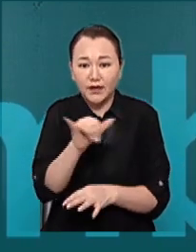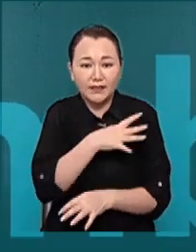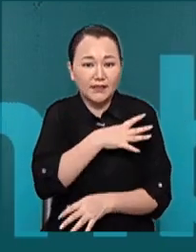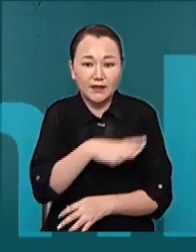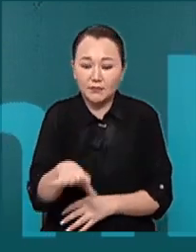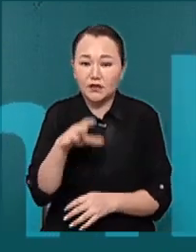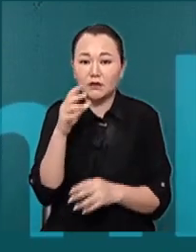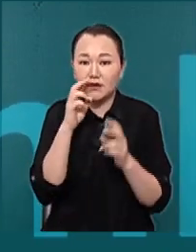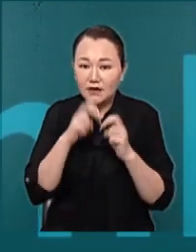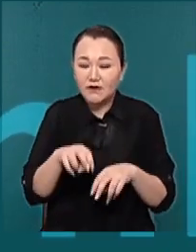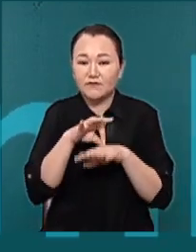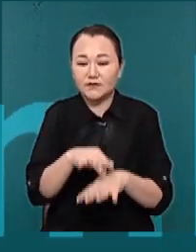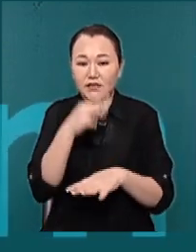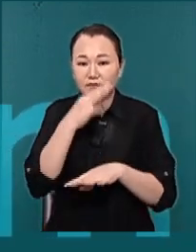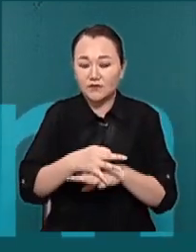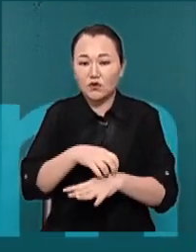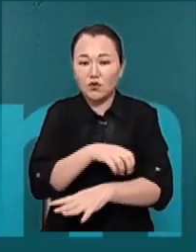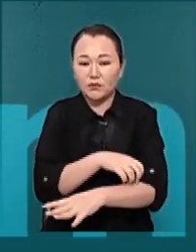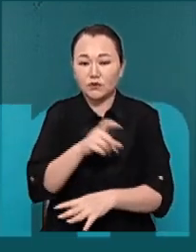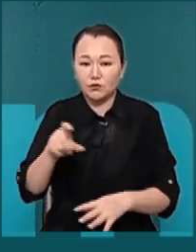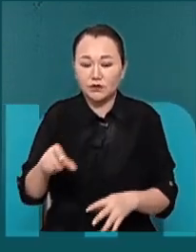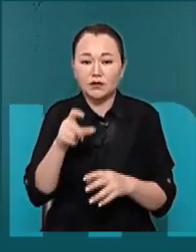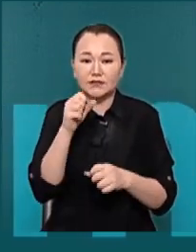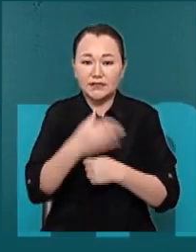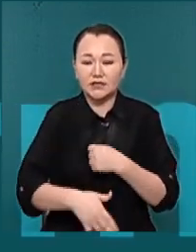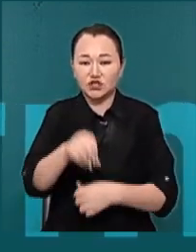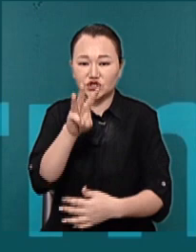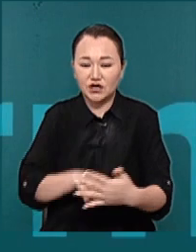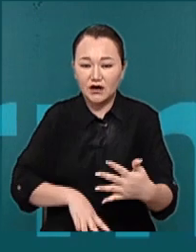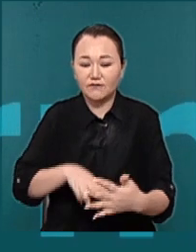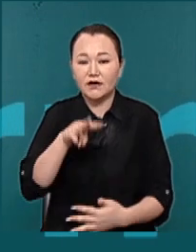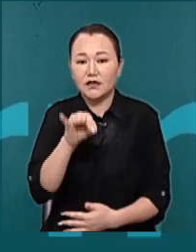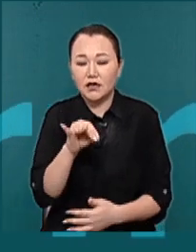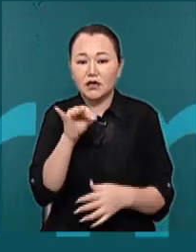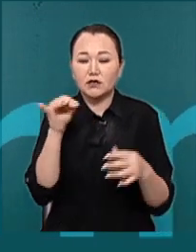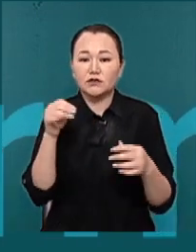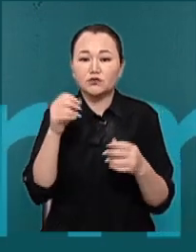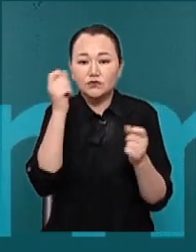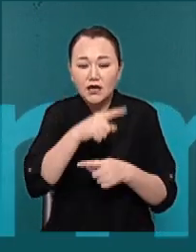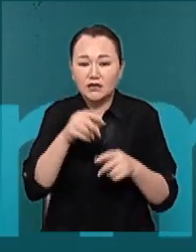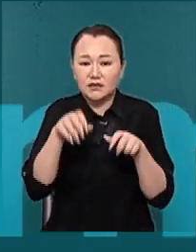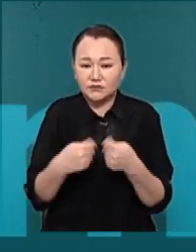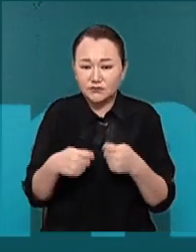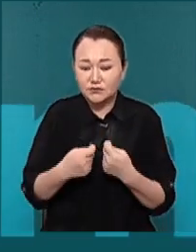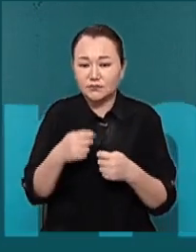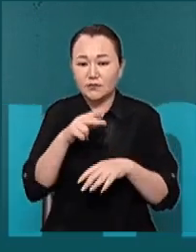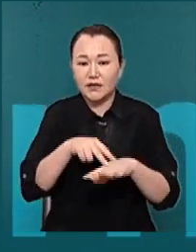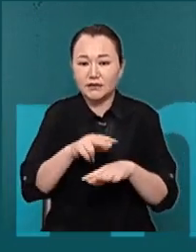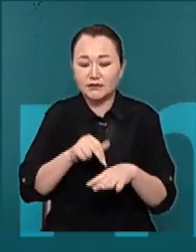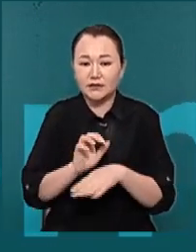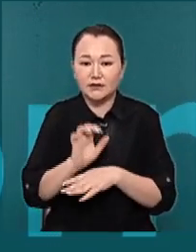болмаған. Тексеру жүргізген жауапты комитет өкілдері орталыққа айыппұл салды. Ал анықталған заңсыздықтар құзырлы органдарға